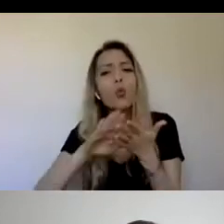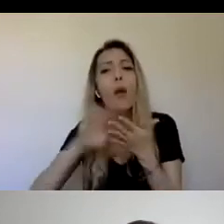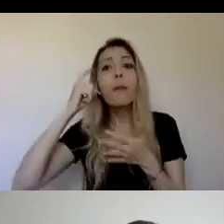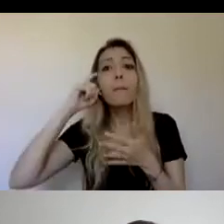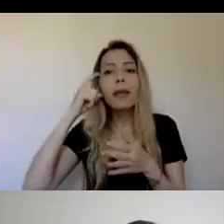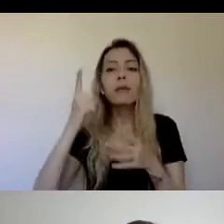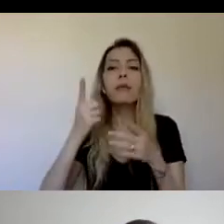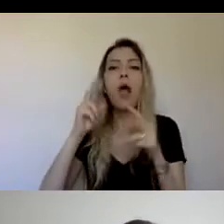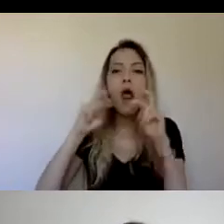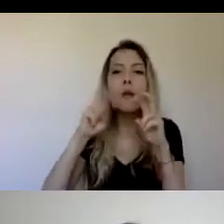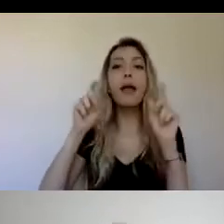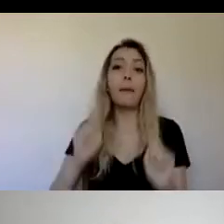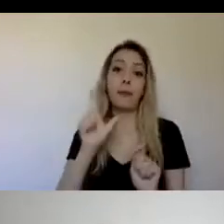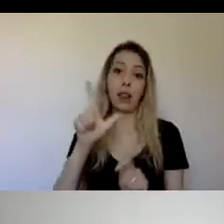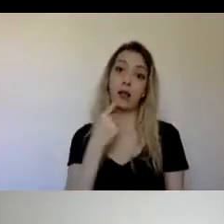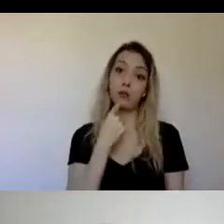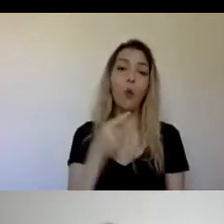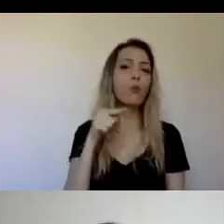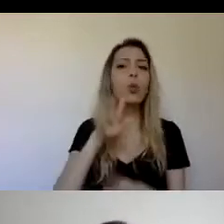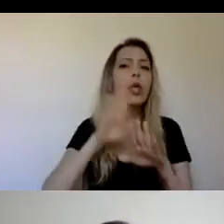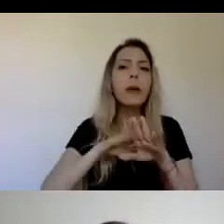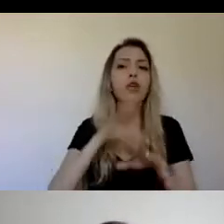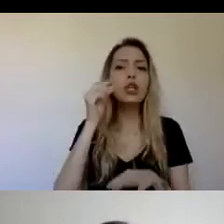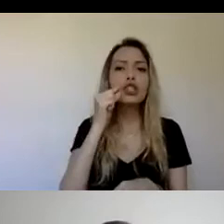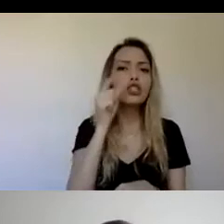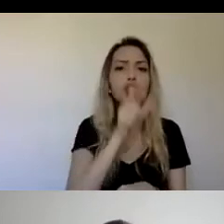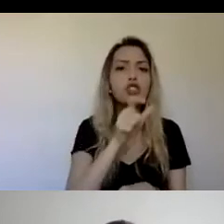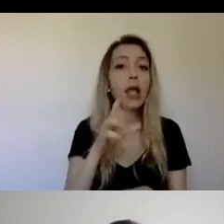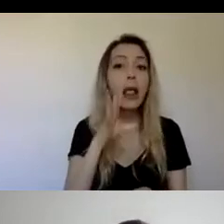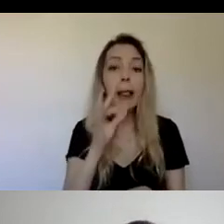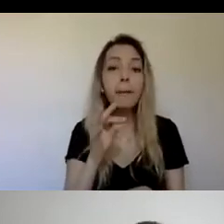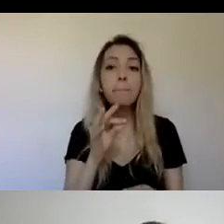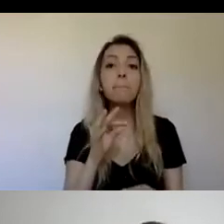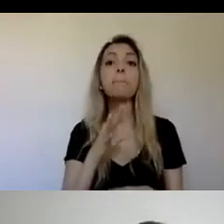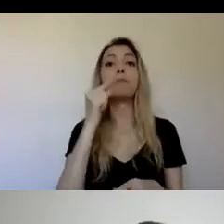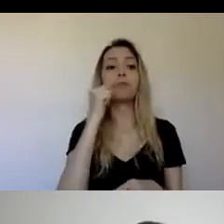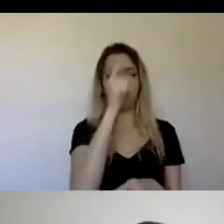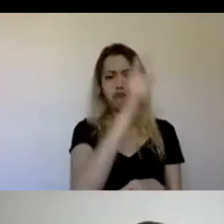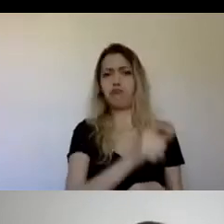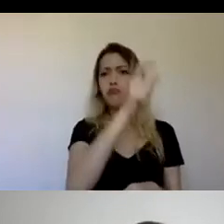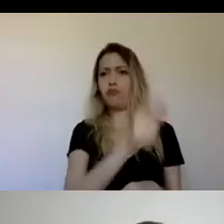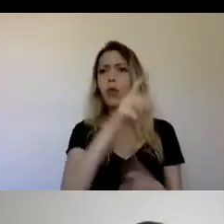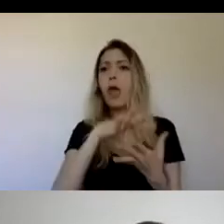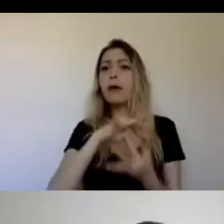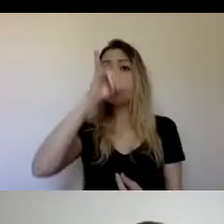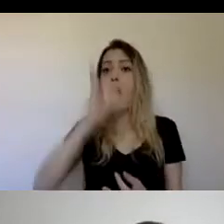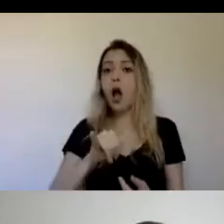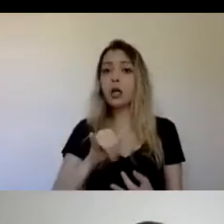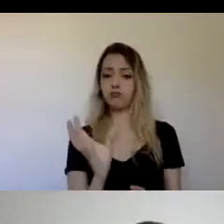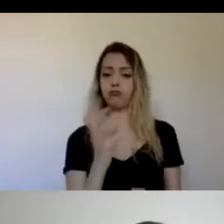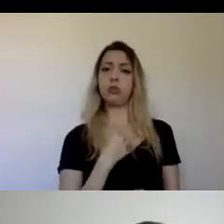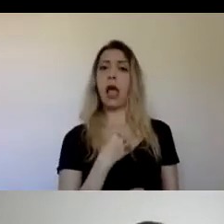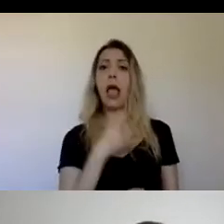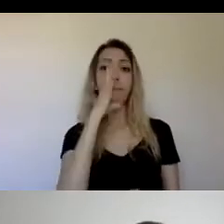Bunu yapacak kişiler de aslında teker teker bireyler, insan haklarına sahip olan, yani hak sahibi